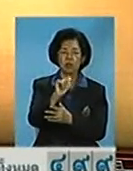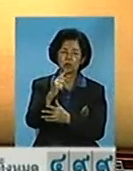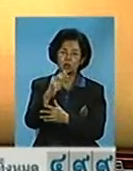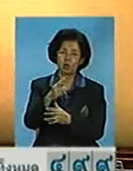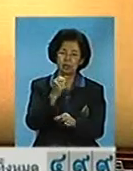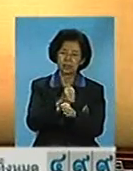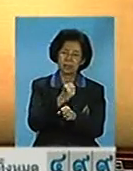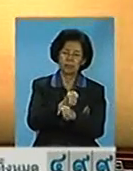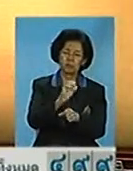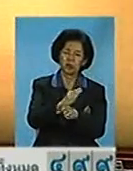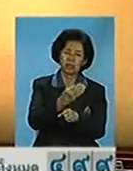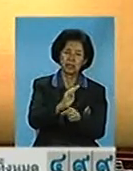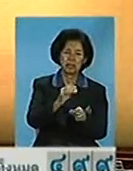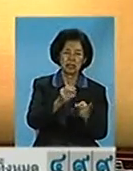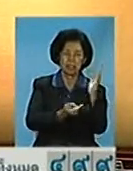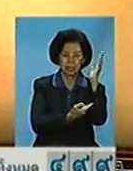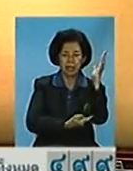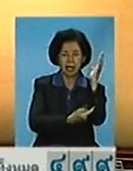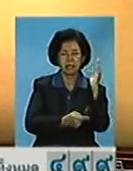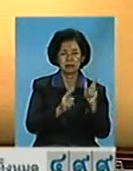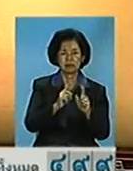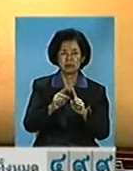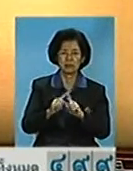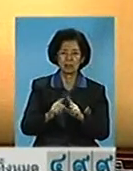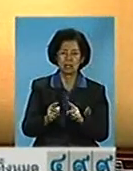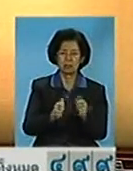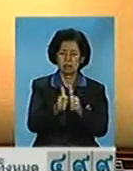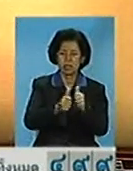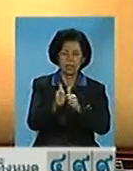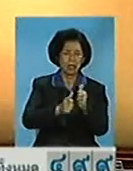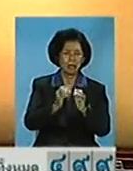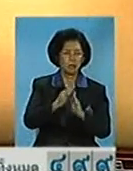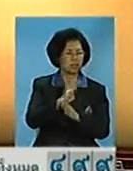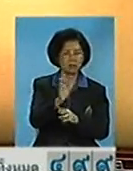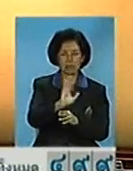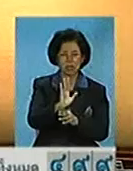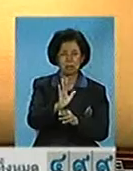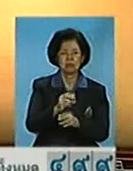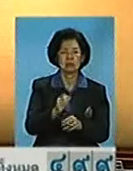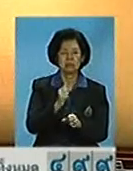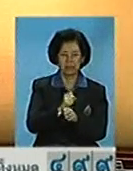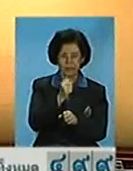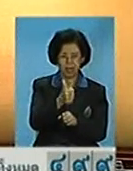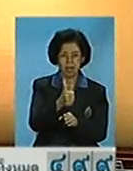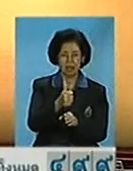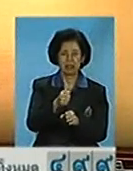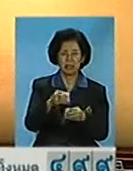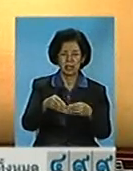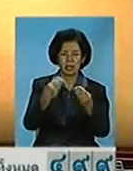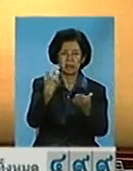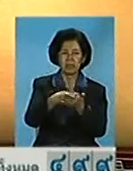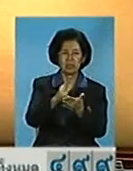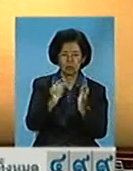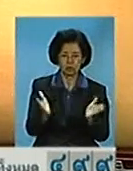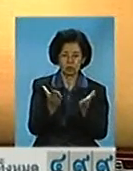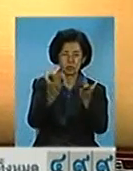ประกอบธุรกิจการยางแต่ว่าท่านต้องไม่ต้องแข่งกับเอกชนนะครับทำธุรกิจได้เพื่อประโยชน์ในการส่งเสริม